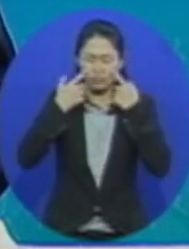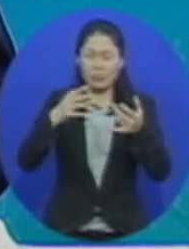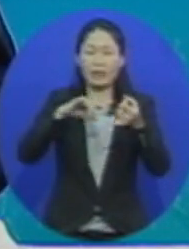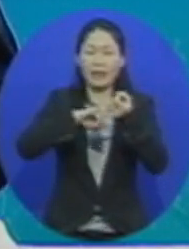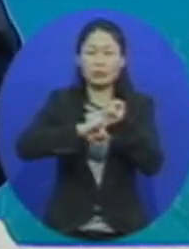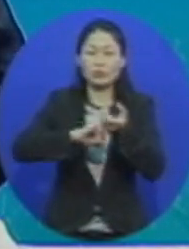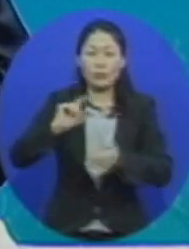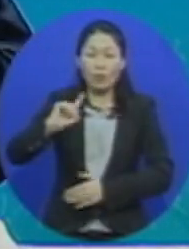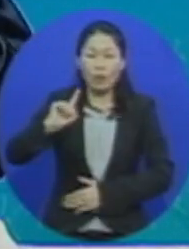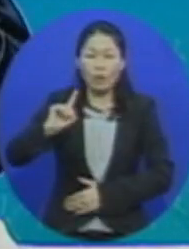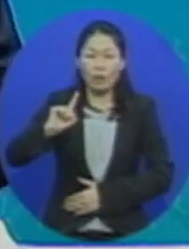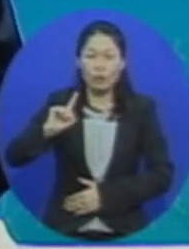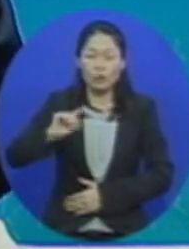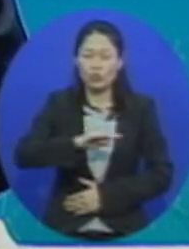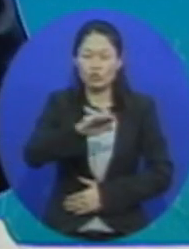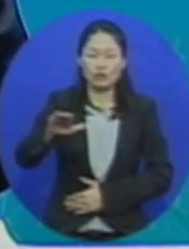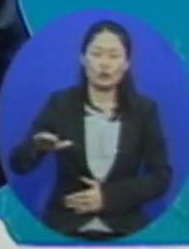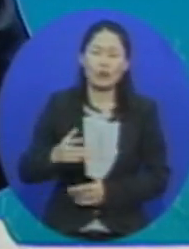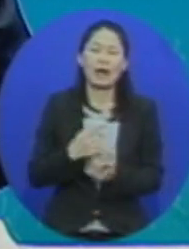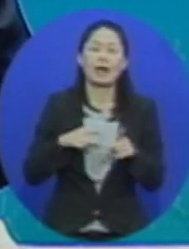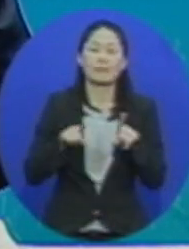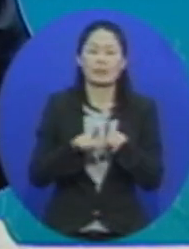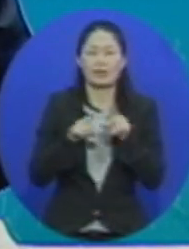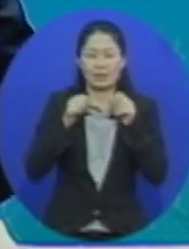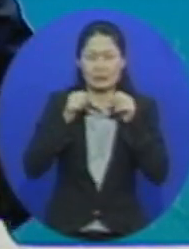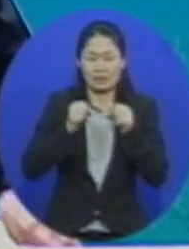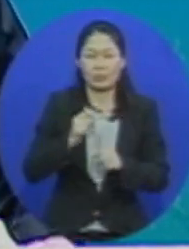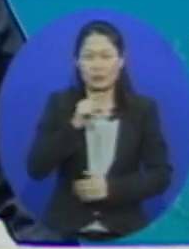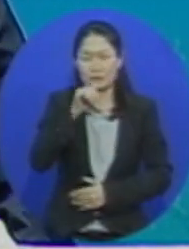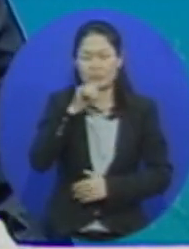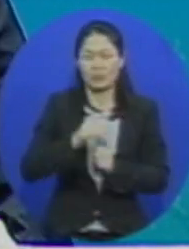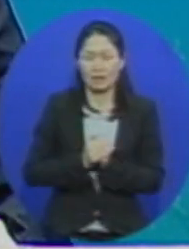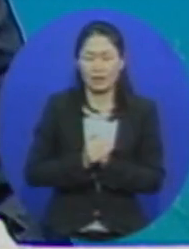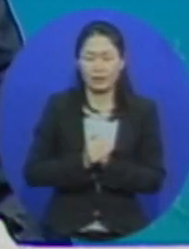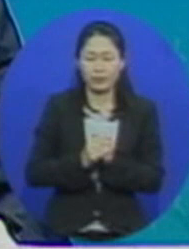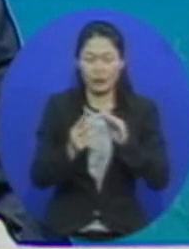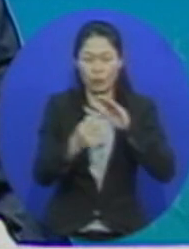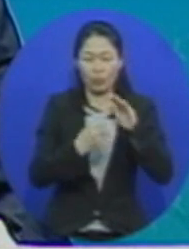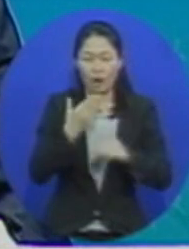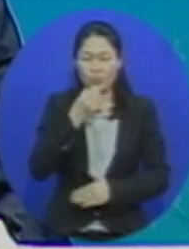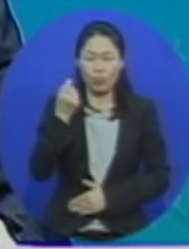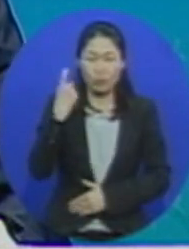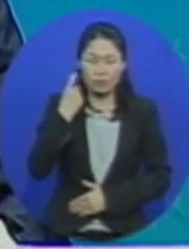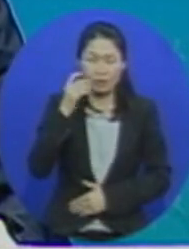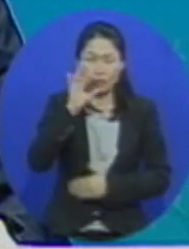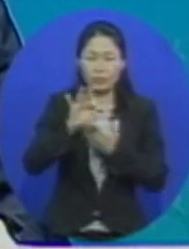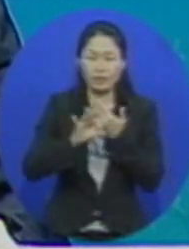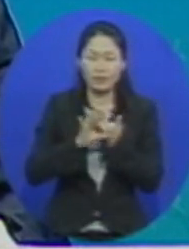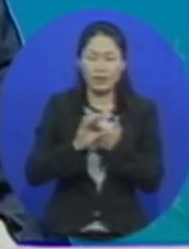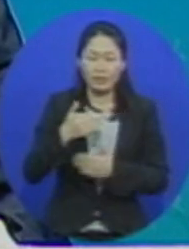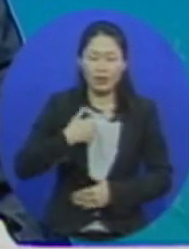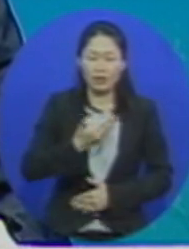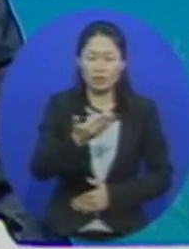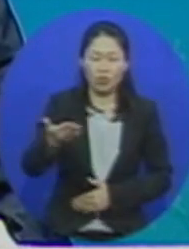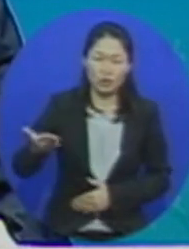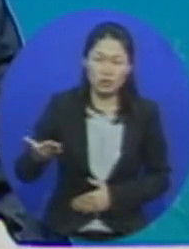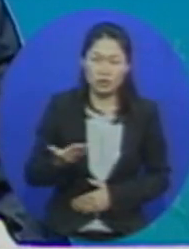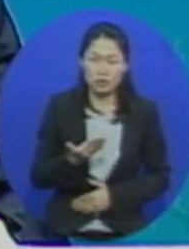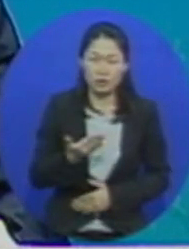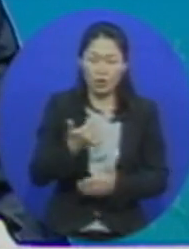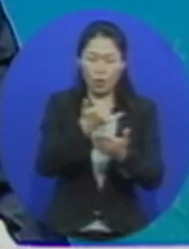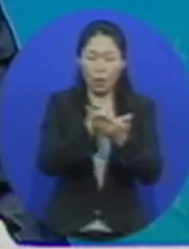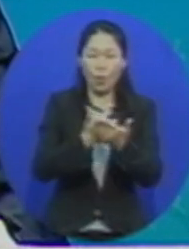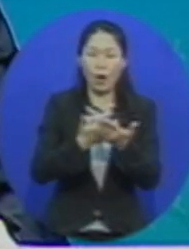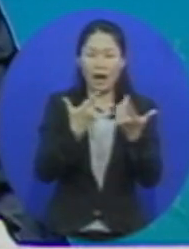약속하 식 1 우리와 함께 하시겠다고 하셨어 요한복음 14장 18절에 내가 너희를 고아와